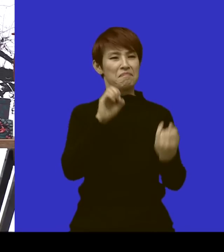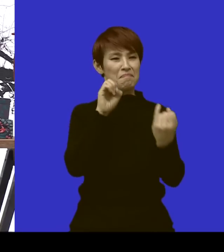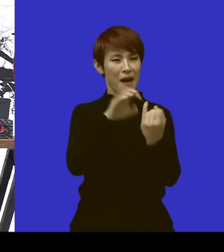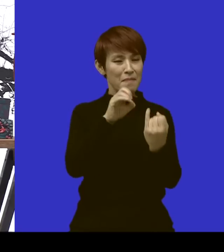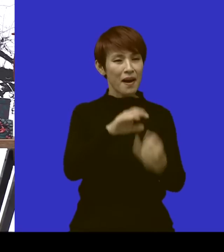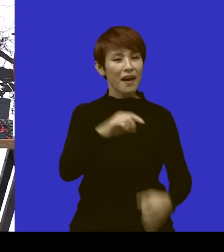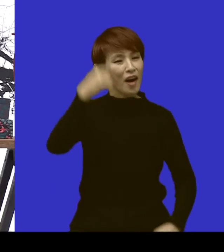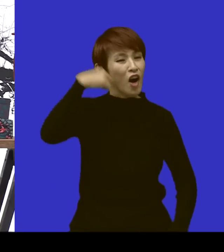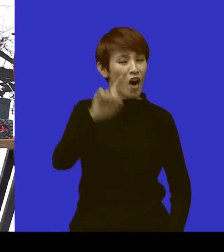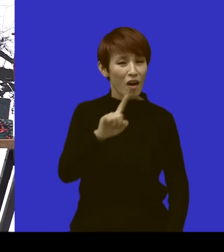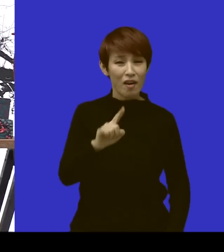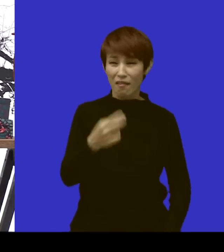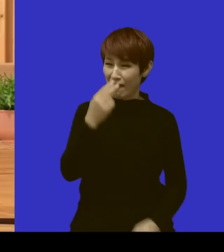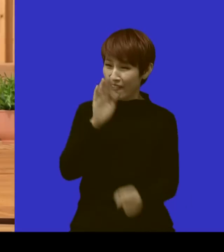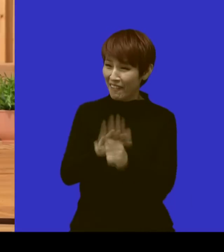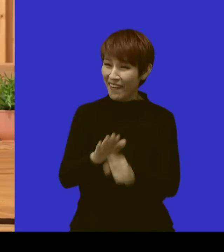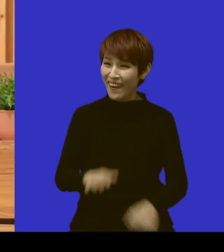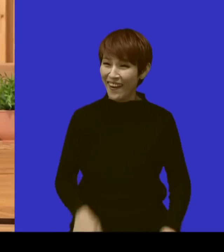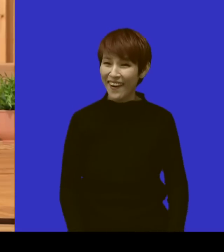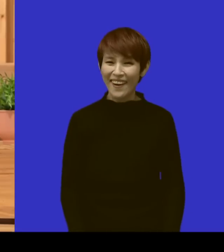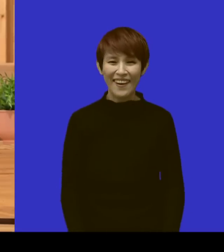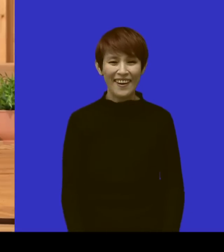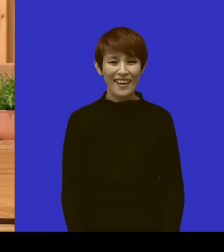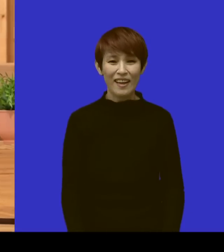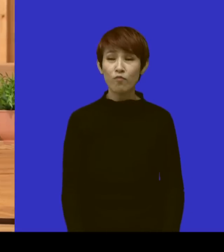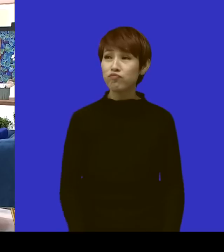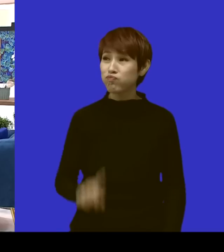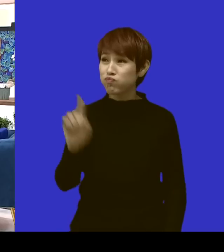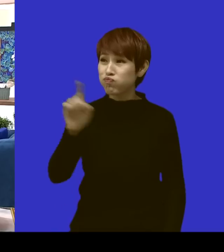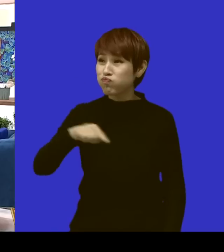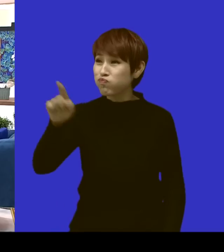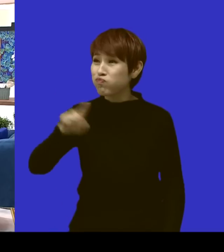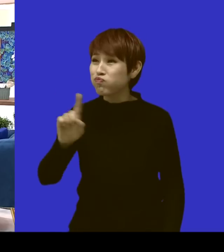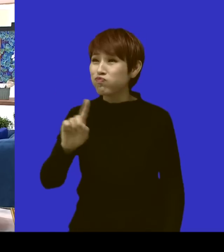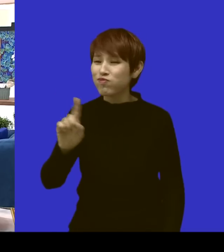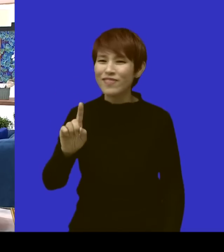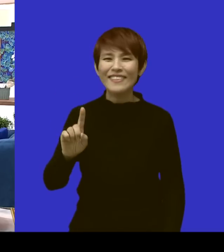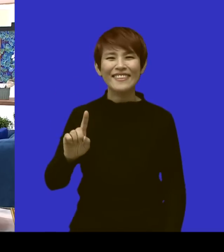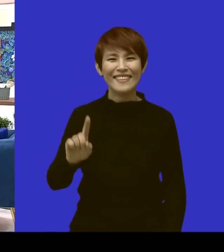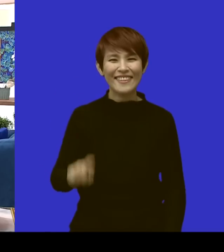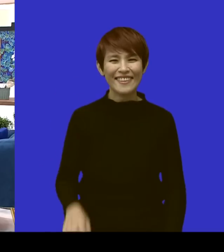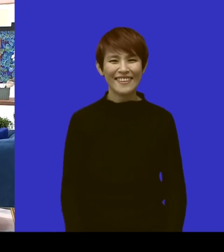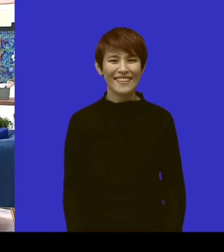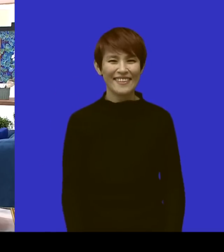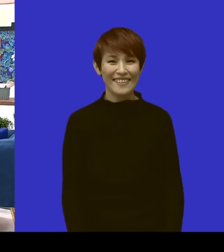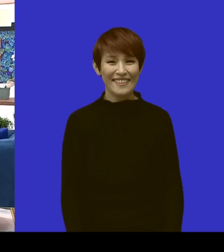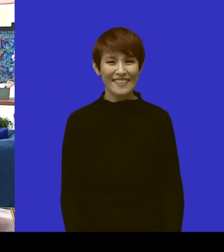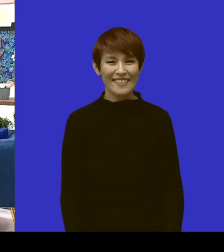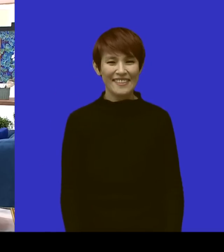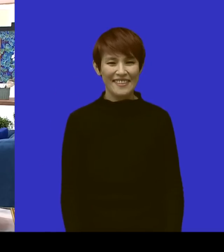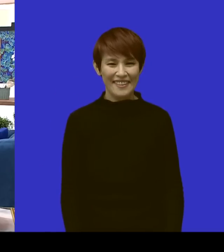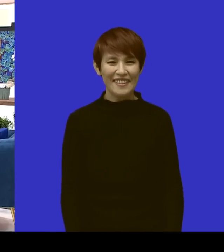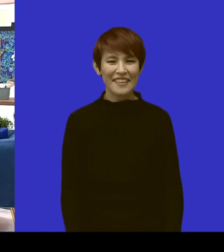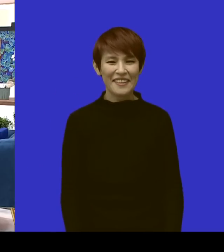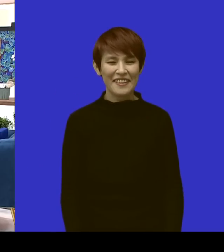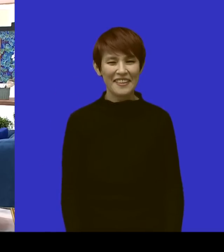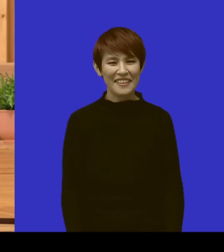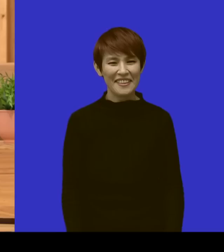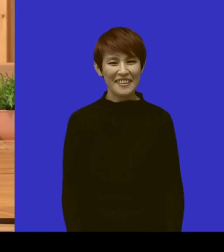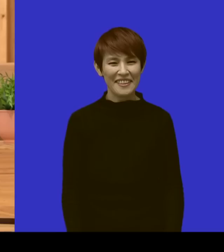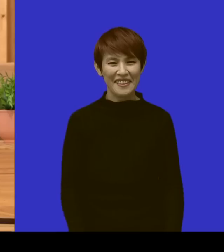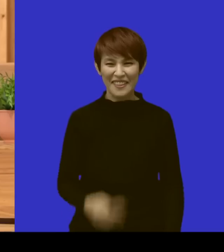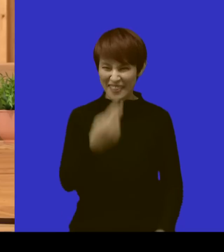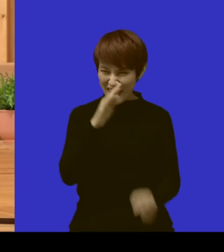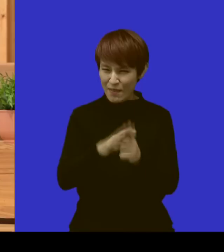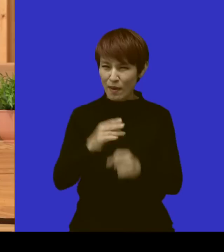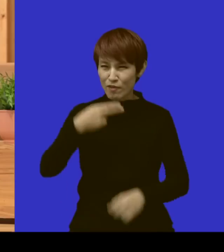때. 이거 어이없는 상황이죠. 예, 이게 어딜 갔다 온 거야? 뭐 이럴 수 있잖아요. 네. 그쵸? 저도 너무 어이없어가지고. 어디 갔다 온